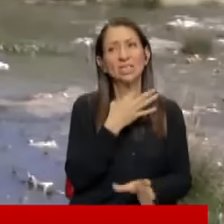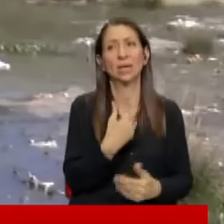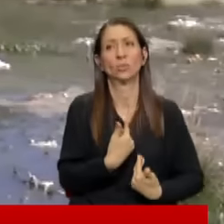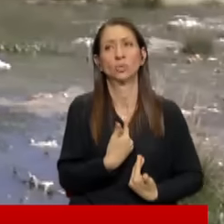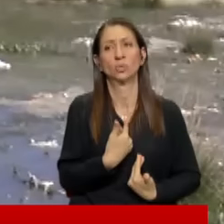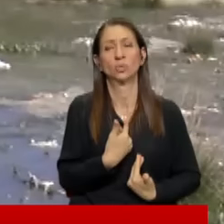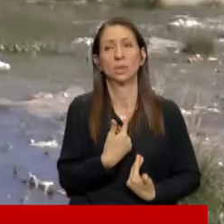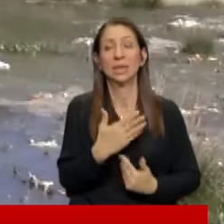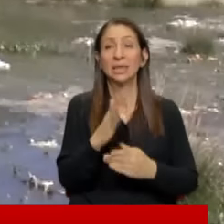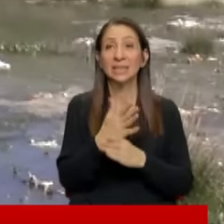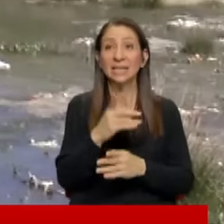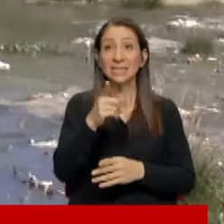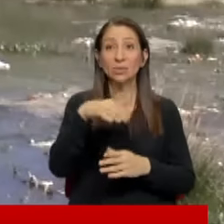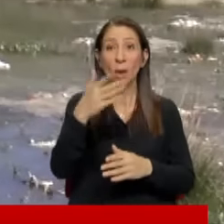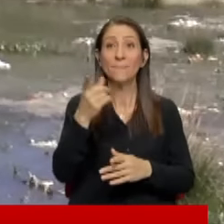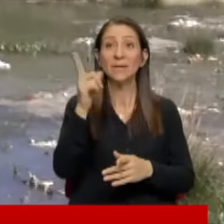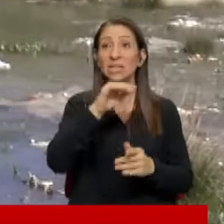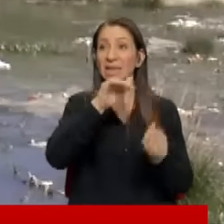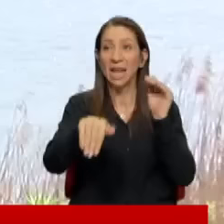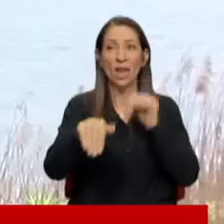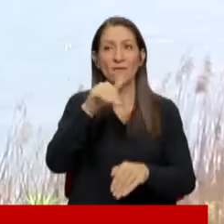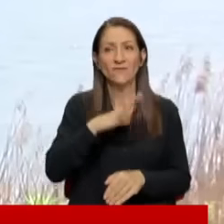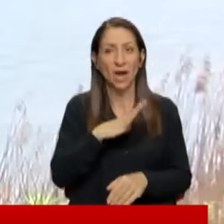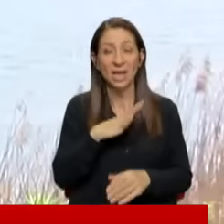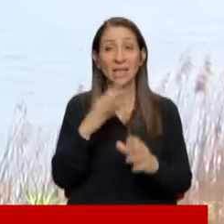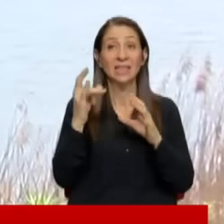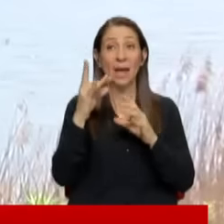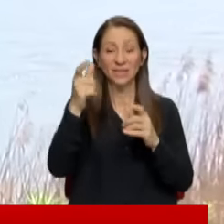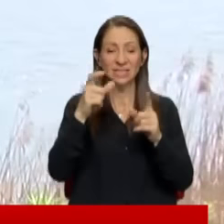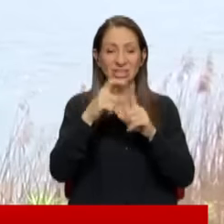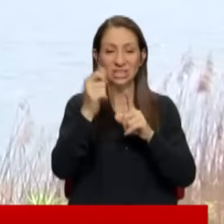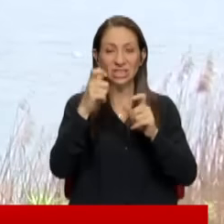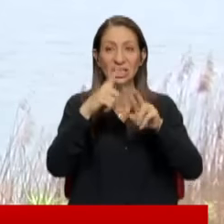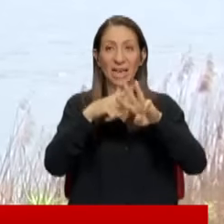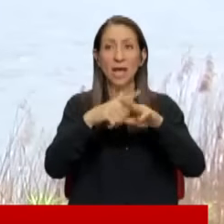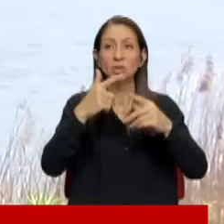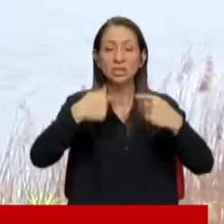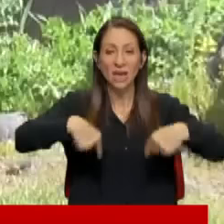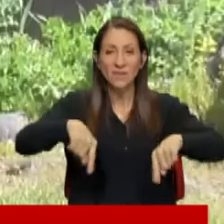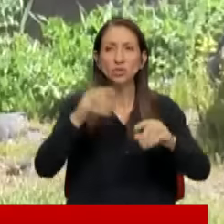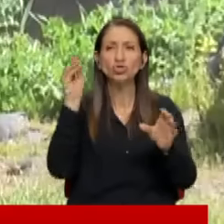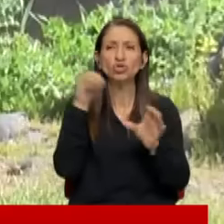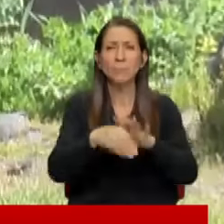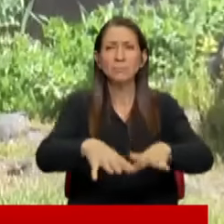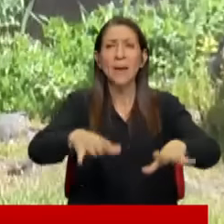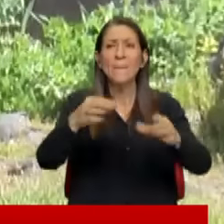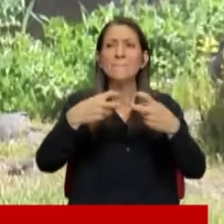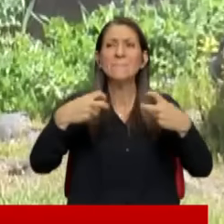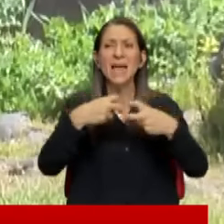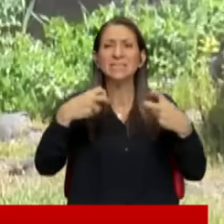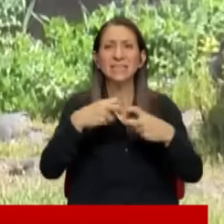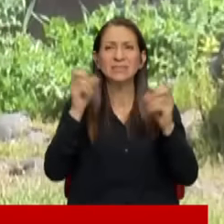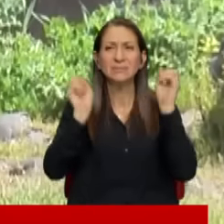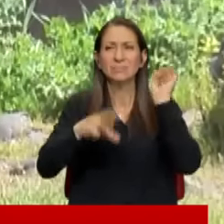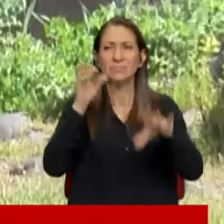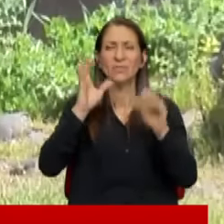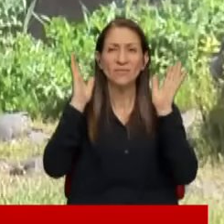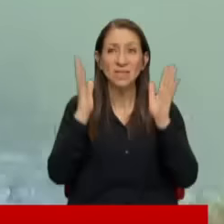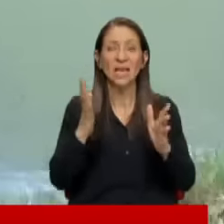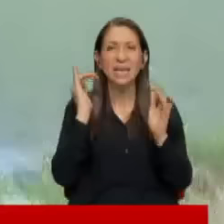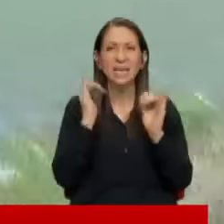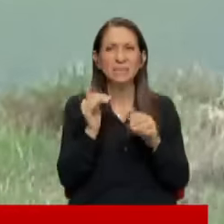ediyoruz. Çünkü sizden sonra buraya başkaları gelecek. Diyarbakır'da Dicle Nehri çevresi çöplerle doldu. Plastik atıklar dikkat çekti.